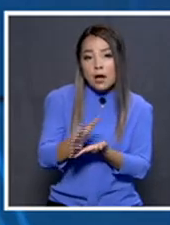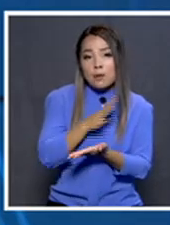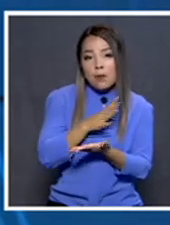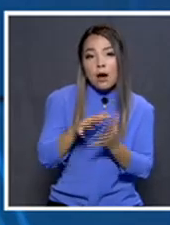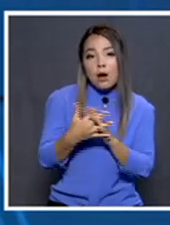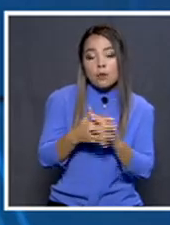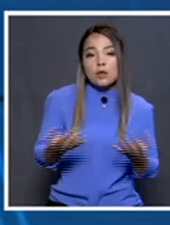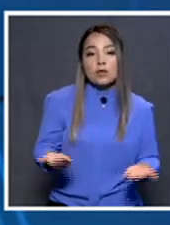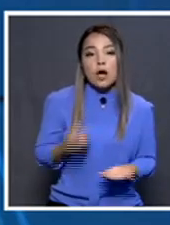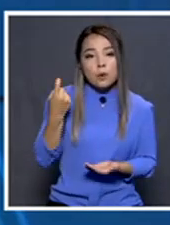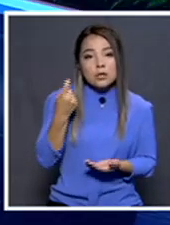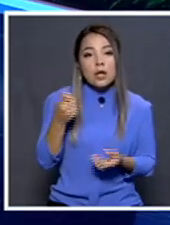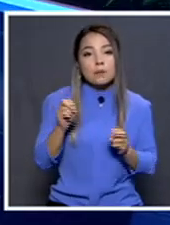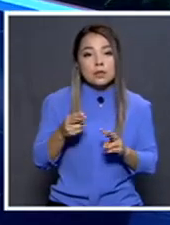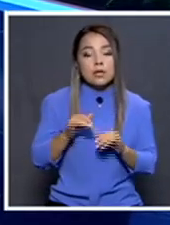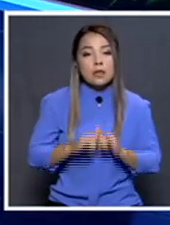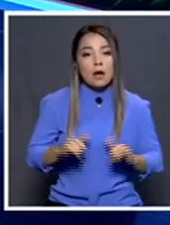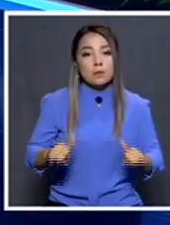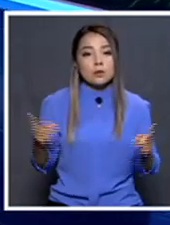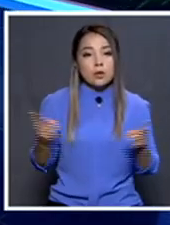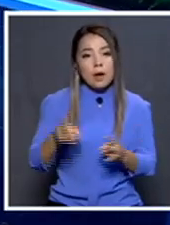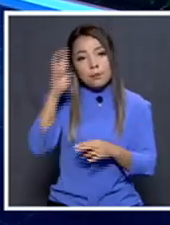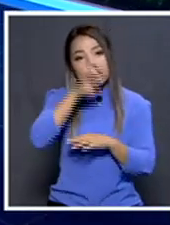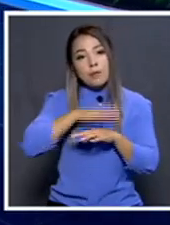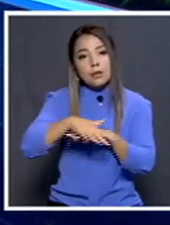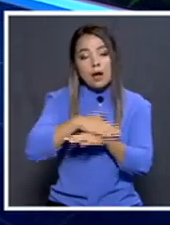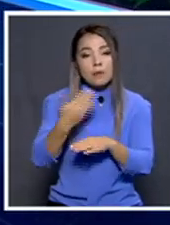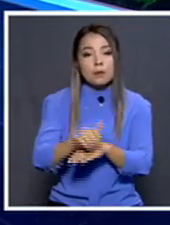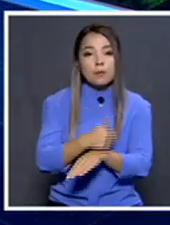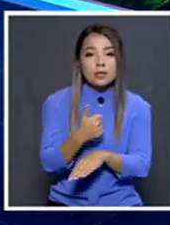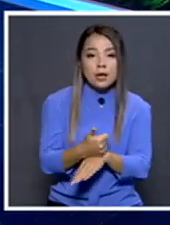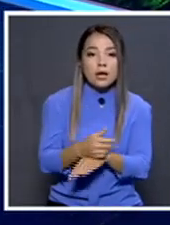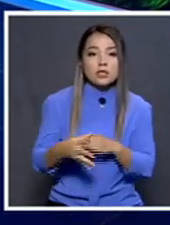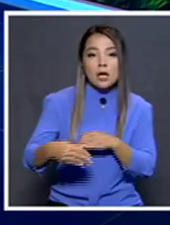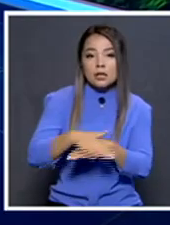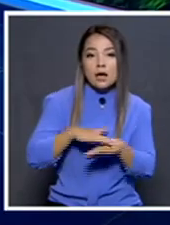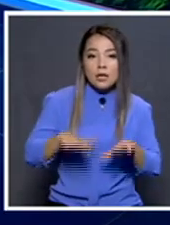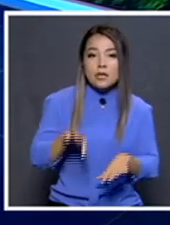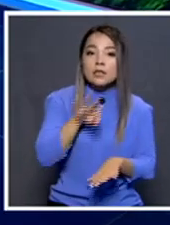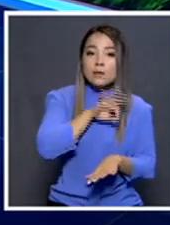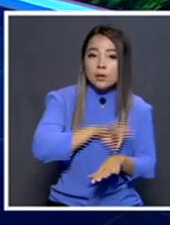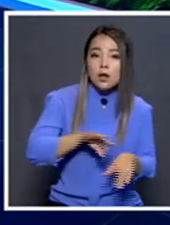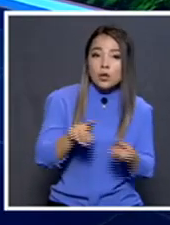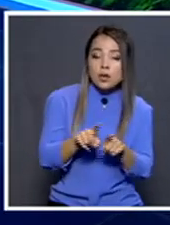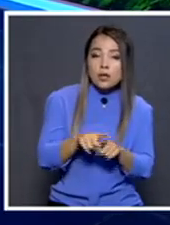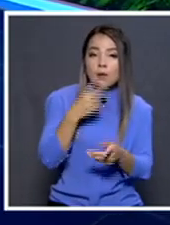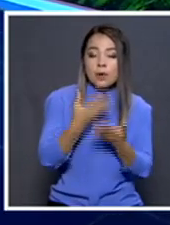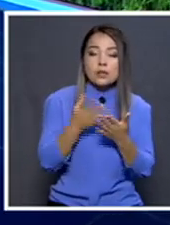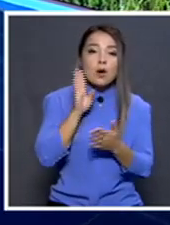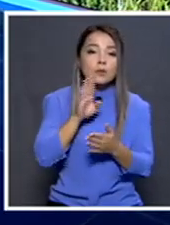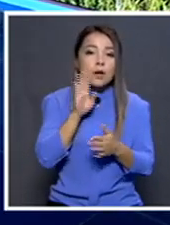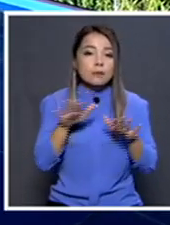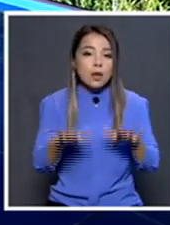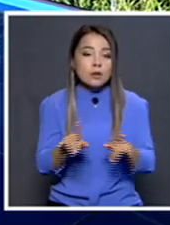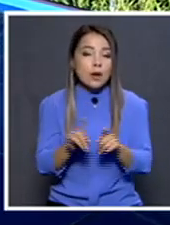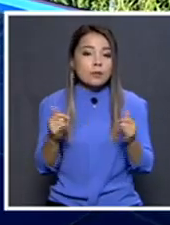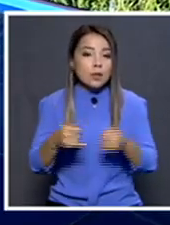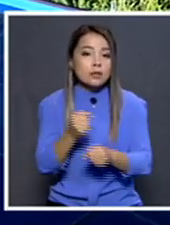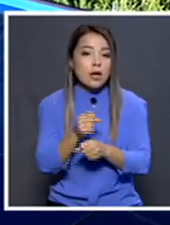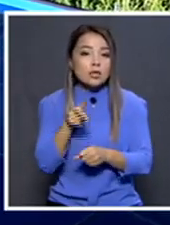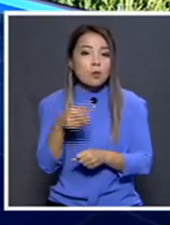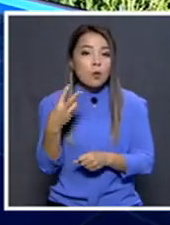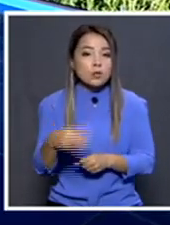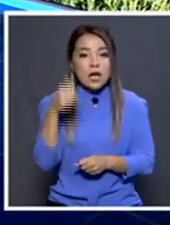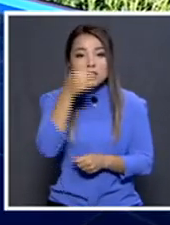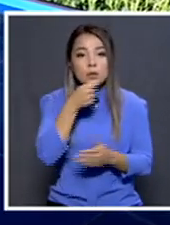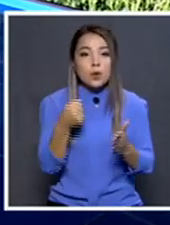ауыл шаруашылығын дамыту. Мемлекет басшысы жерді тиімді пайдаланып, елдегі суармалы жерлердің көлемін 2030